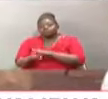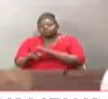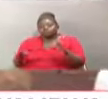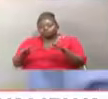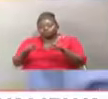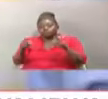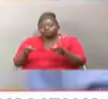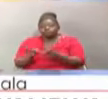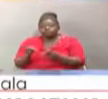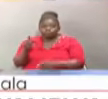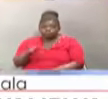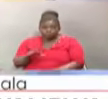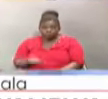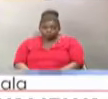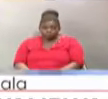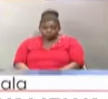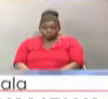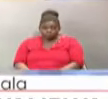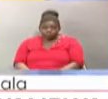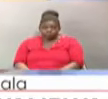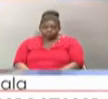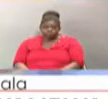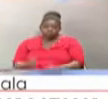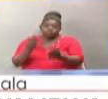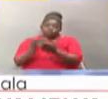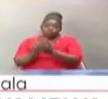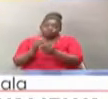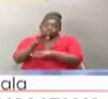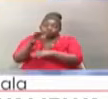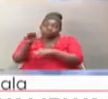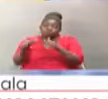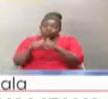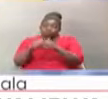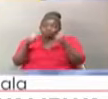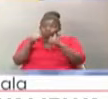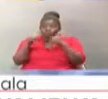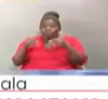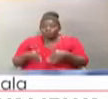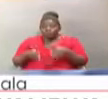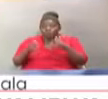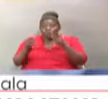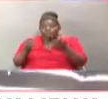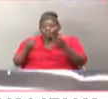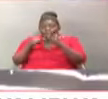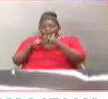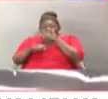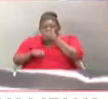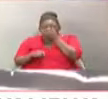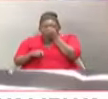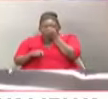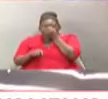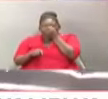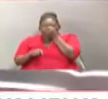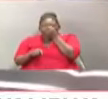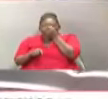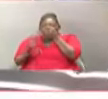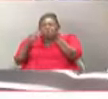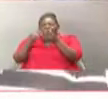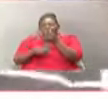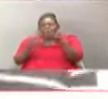kino. Nsaba abatembeeyi bonna bali ku bajje bakolere wano. Ategeezezza nti ali